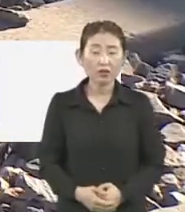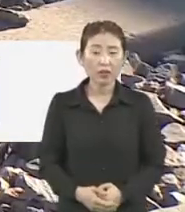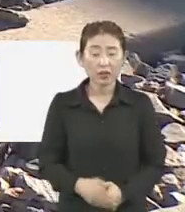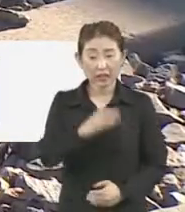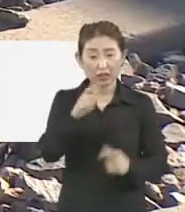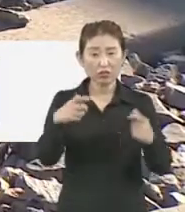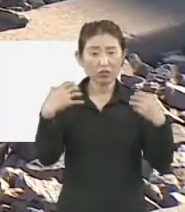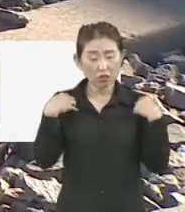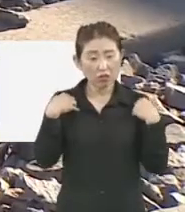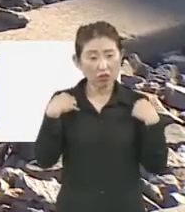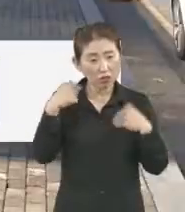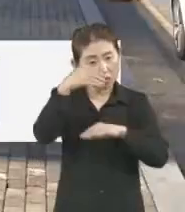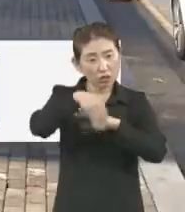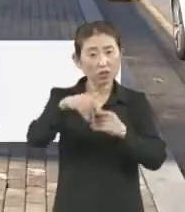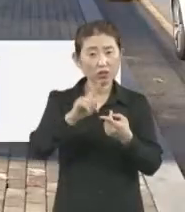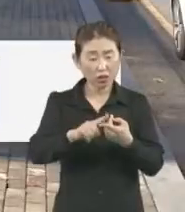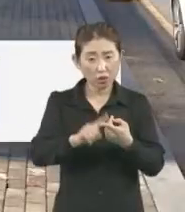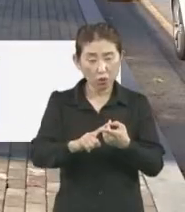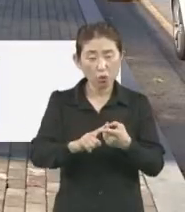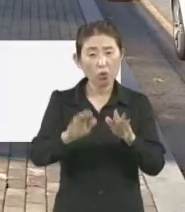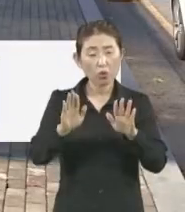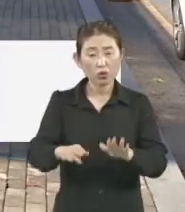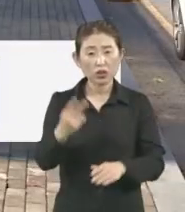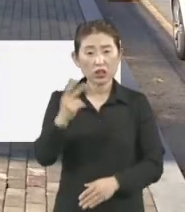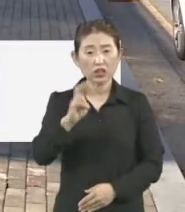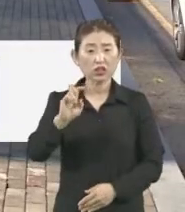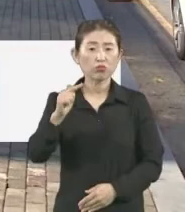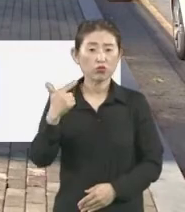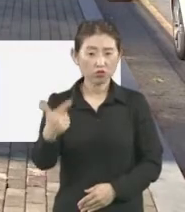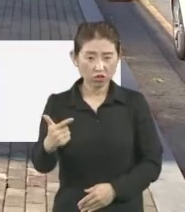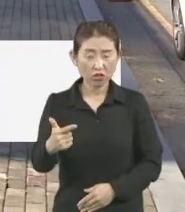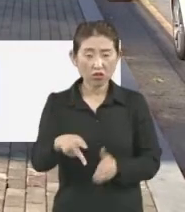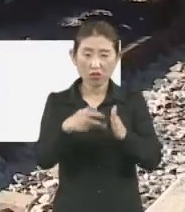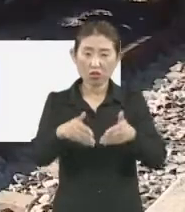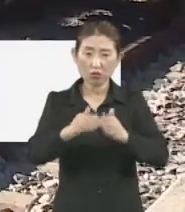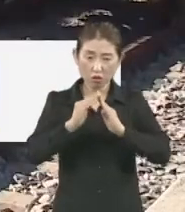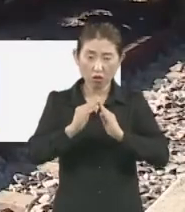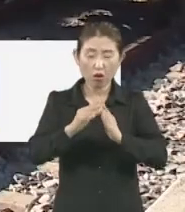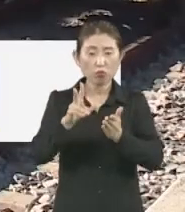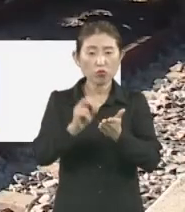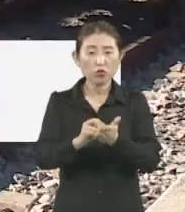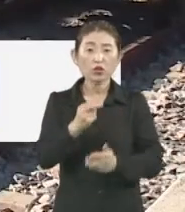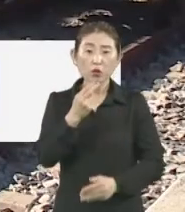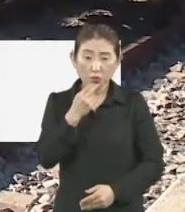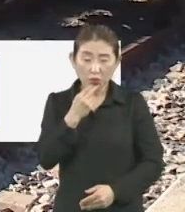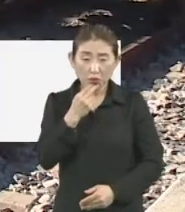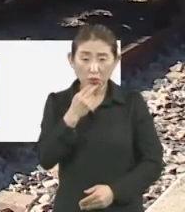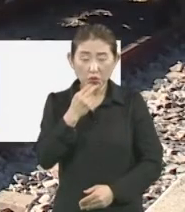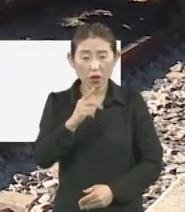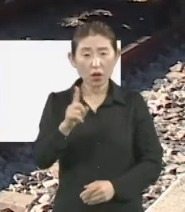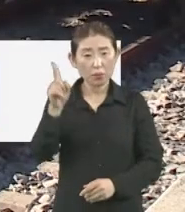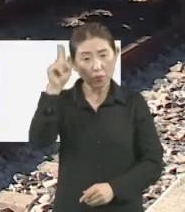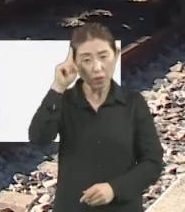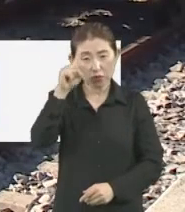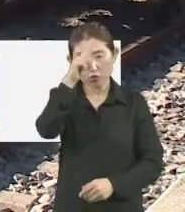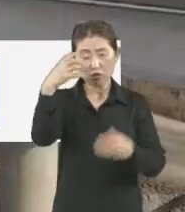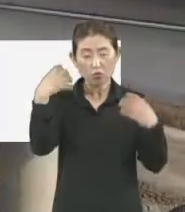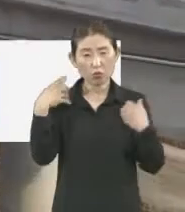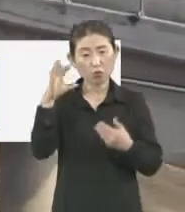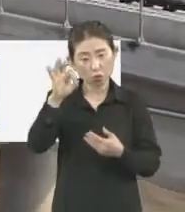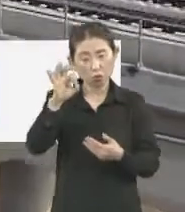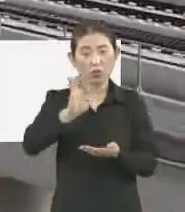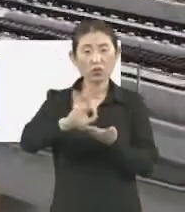예산군 은 당초 예정했던 대로 오는 2026년 역사 완공에 문제가 없다면 전에 구피 로 하는 방안에